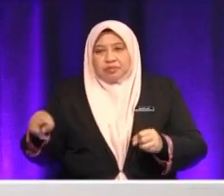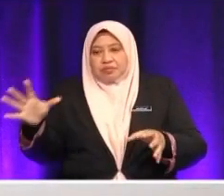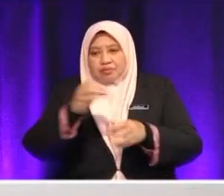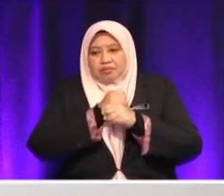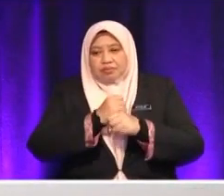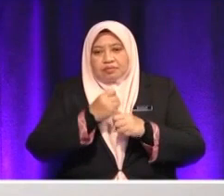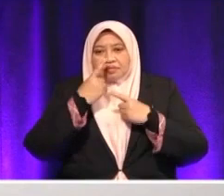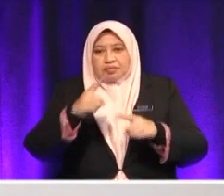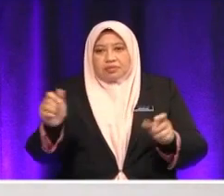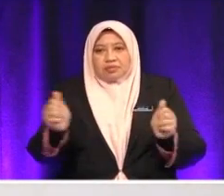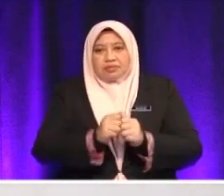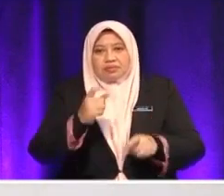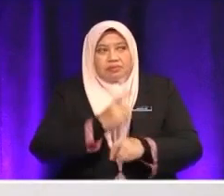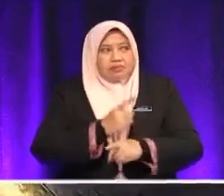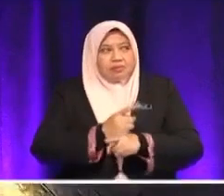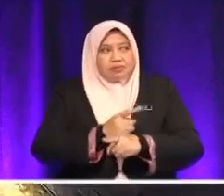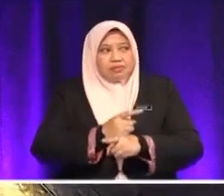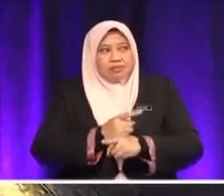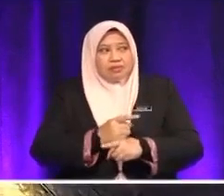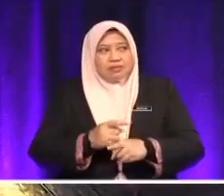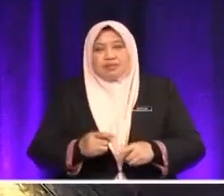tepat ada stiker